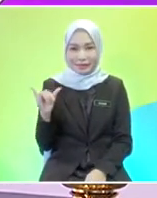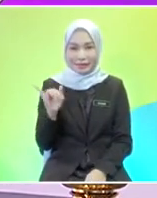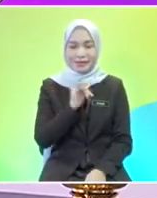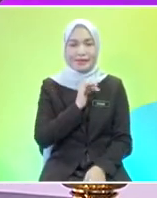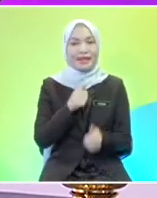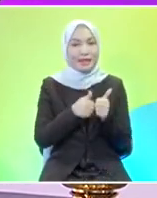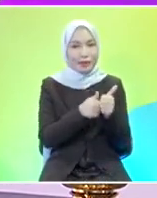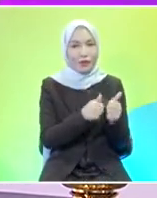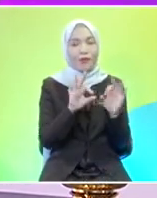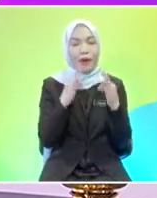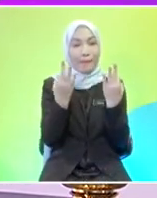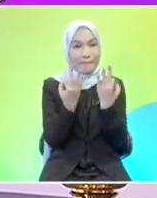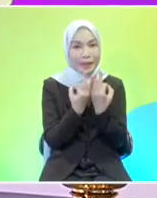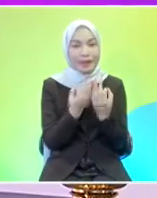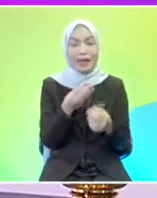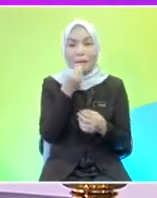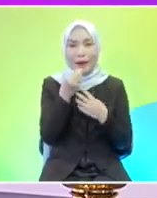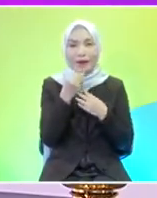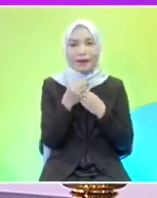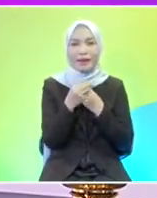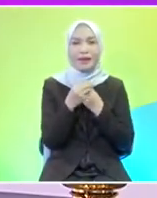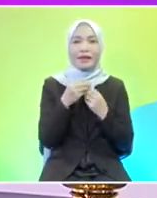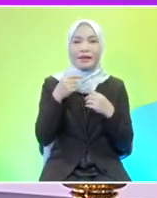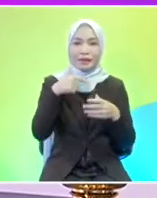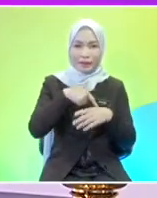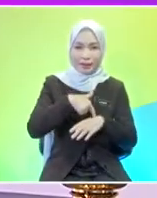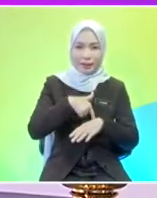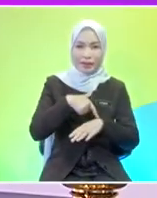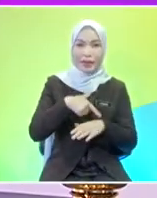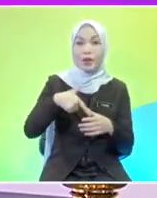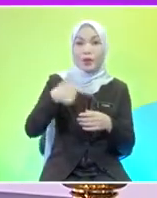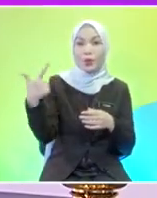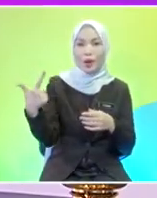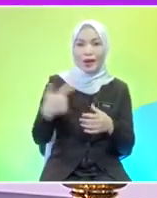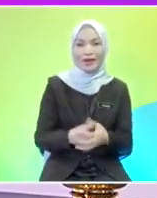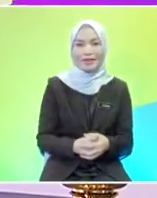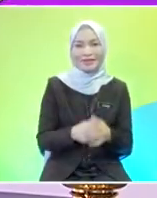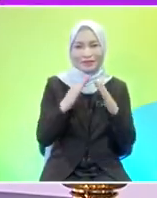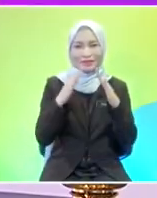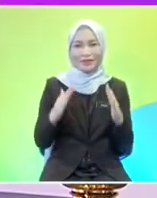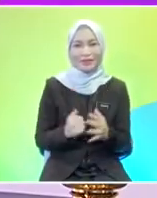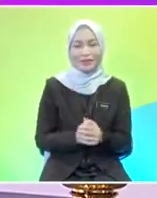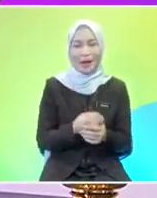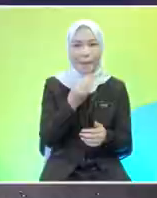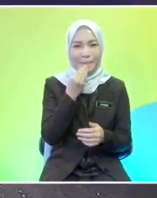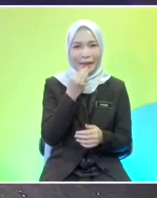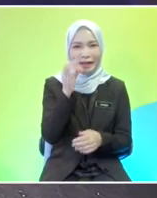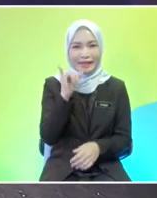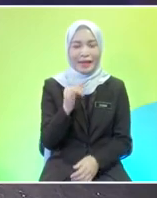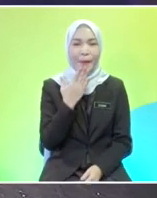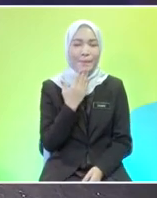mau makan-makan yang sedap hmm sedap kalau makan-makan yang orang kaya itu manis makanan guling-gulung kaki